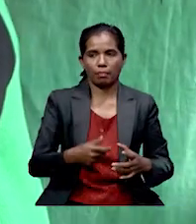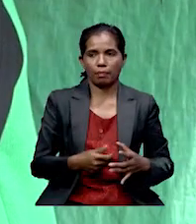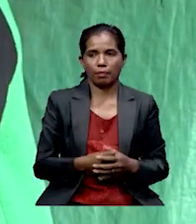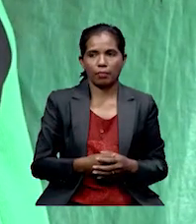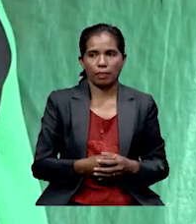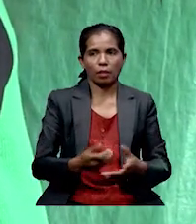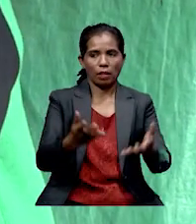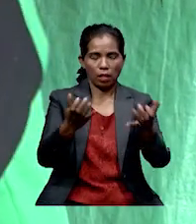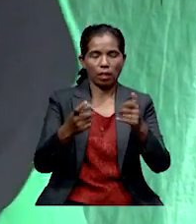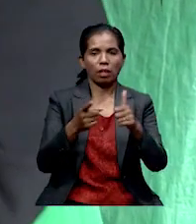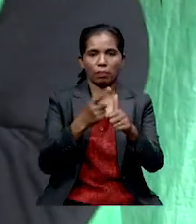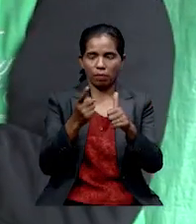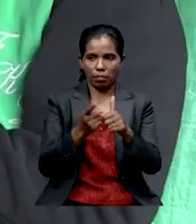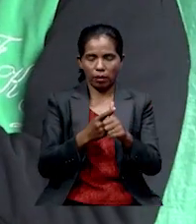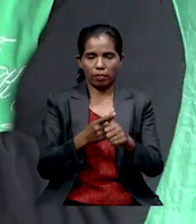Akara permiru.